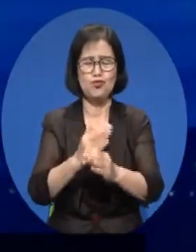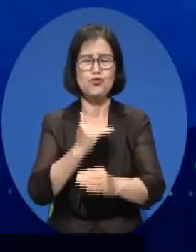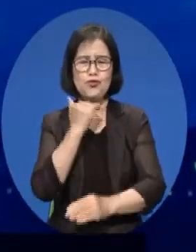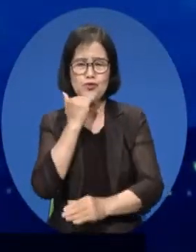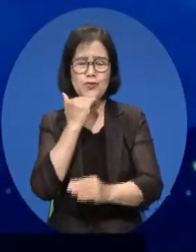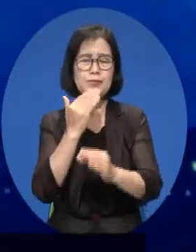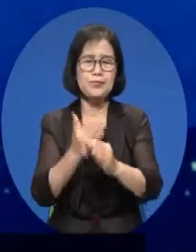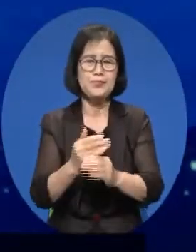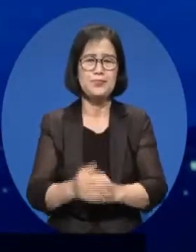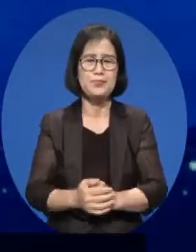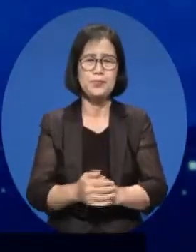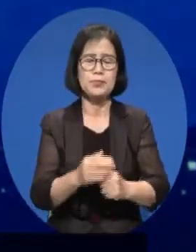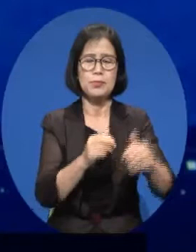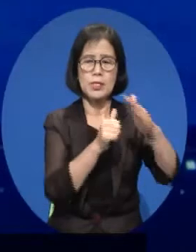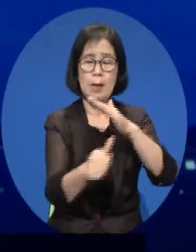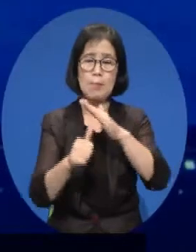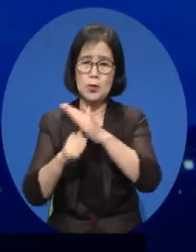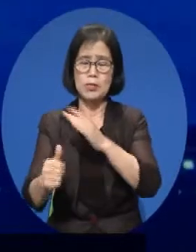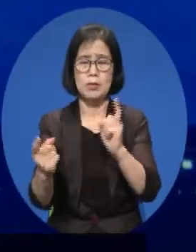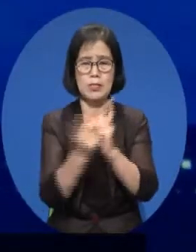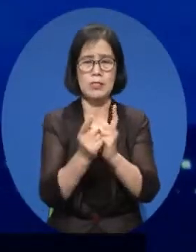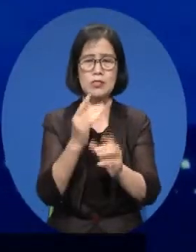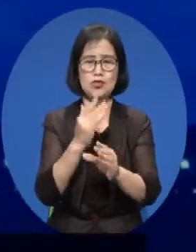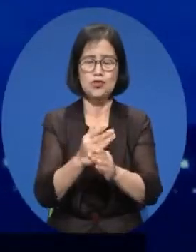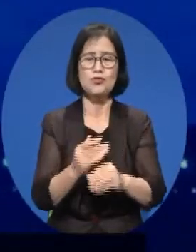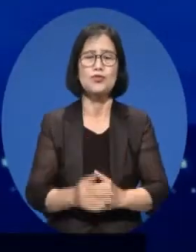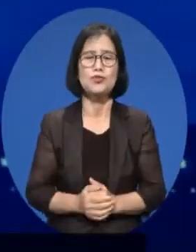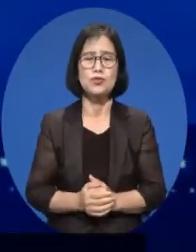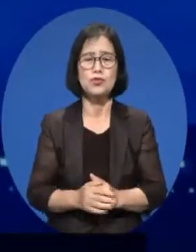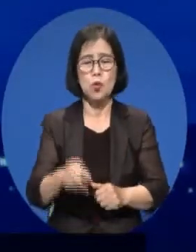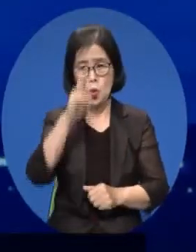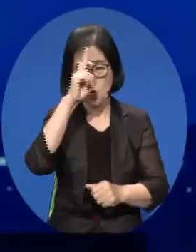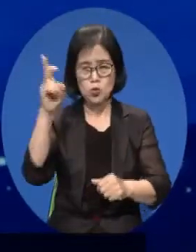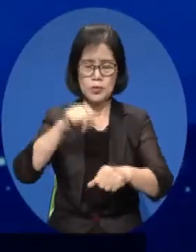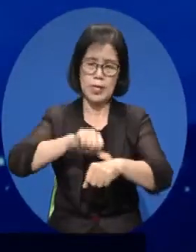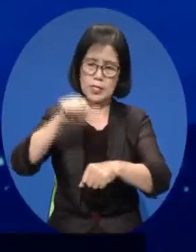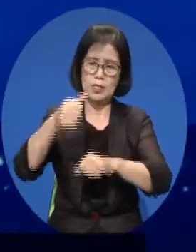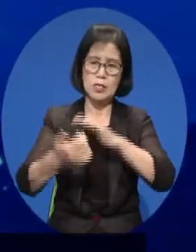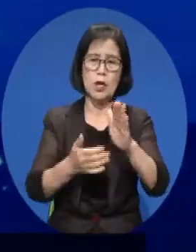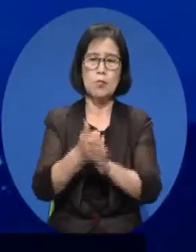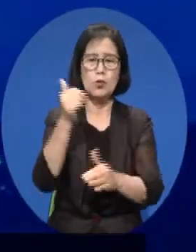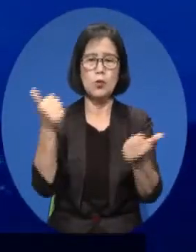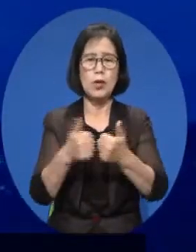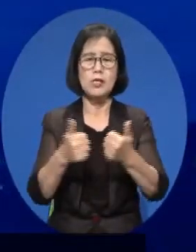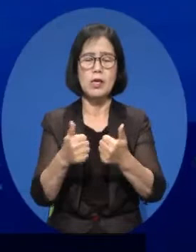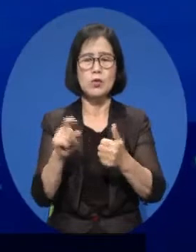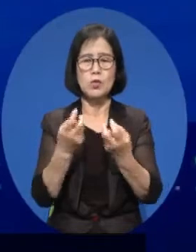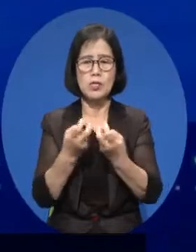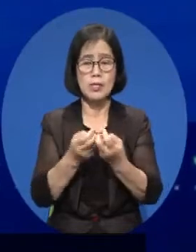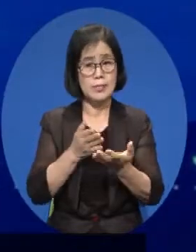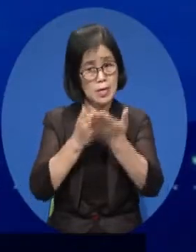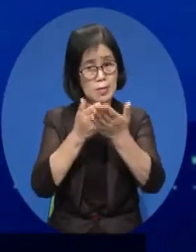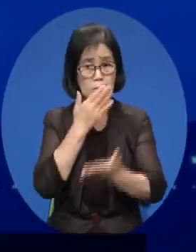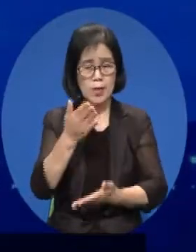중인데 여야 원내대표가 현재 만나고 있는 중입니다. 그러면서 오후 5시에 예정되어 있는 본회의는 어떻게 되는 건지 여기 상정은 또